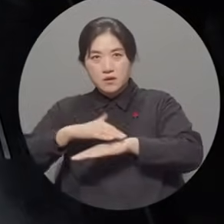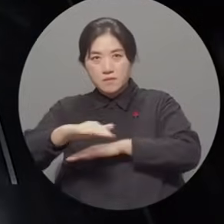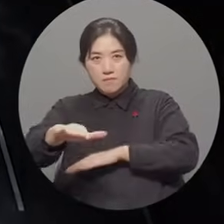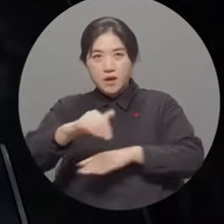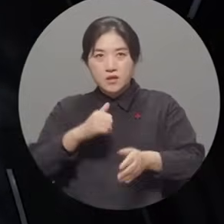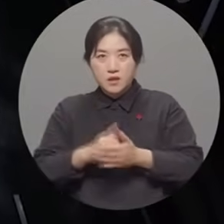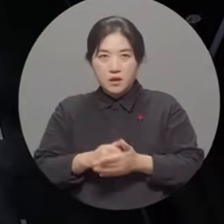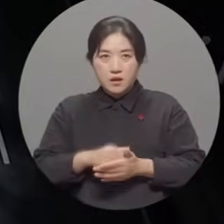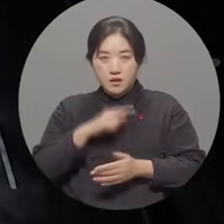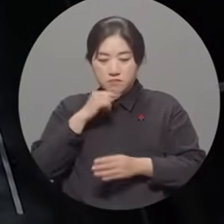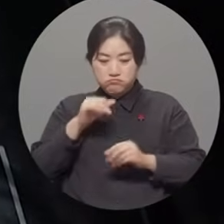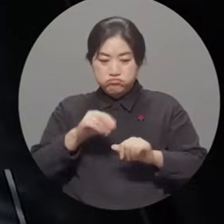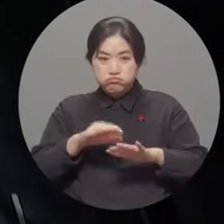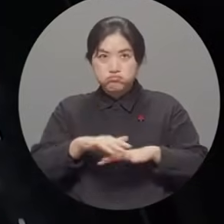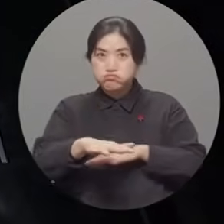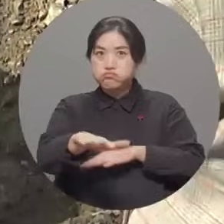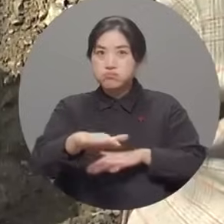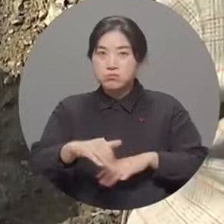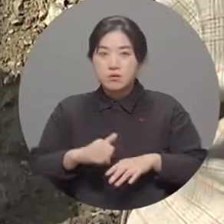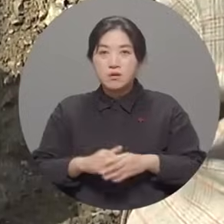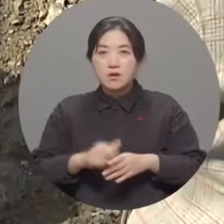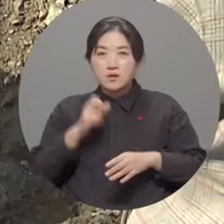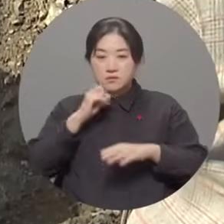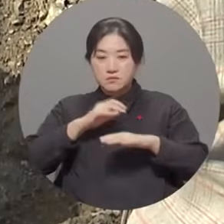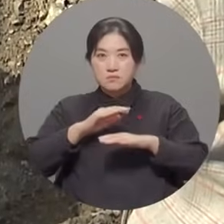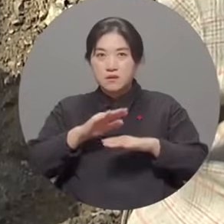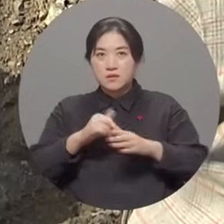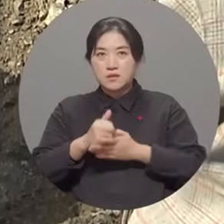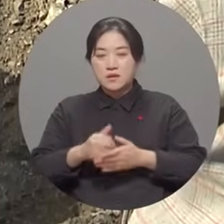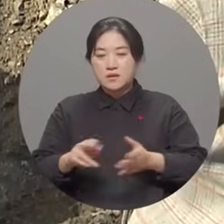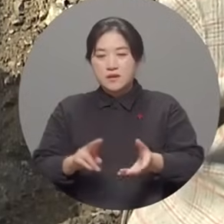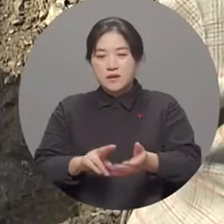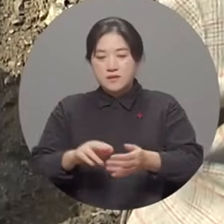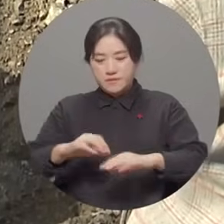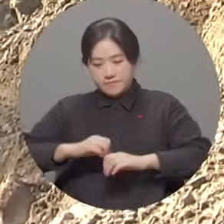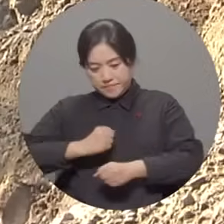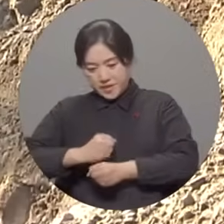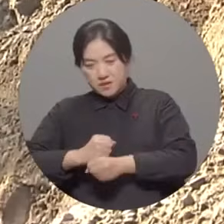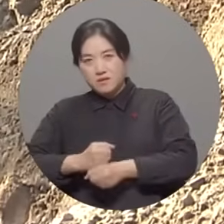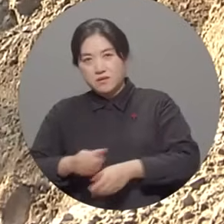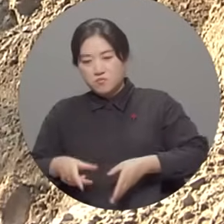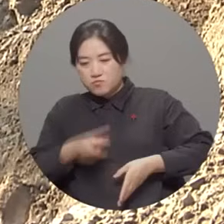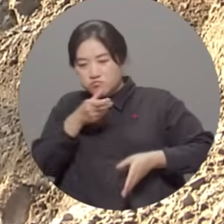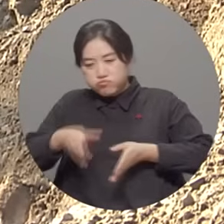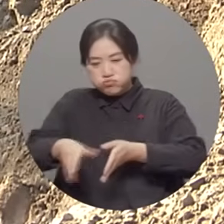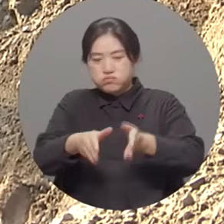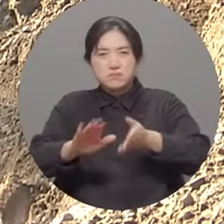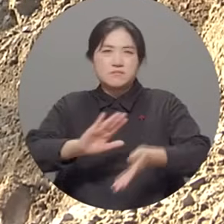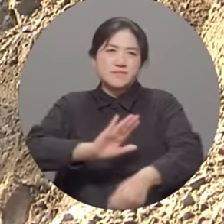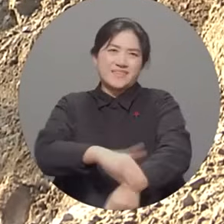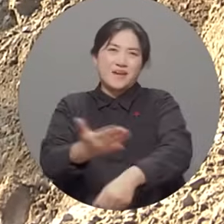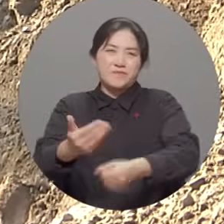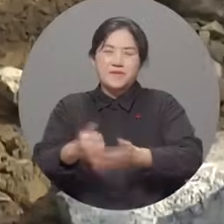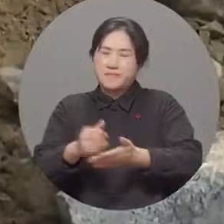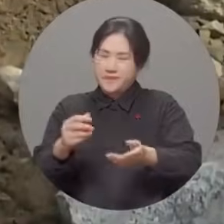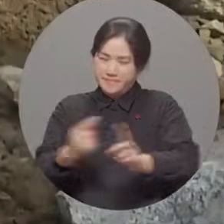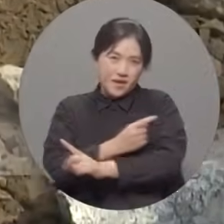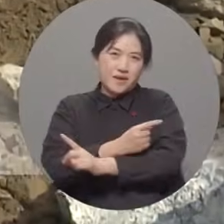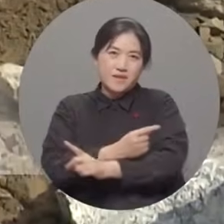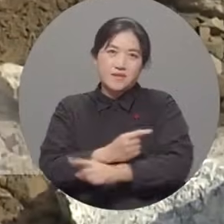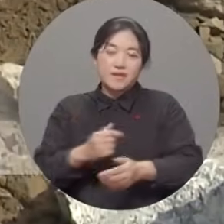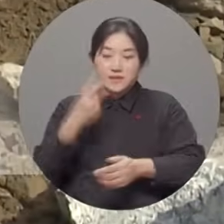아닌 뻘건 흙으로 덮여 있습니다. 잘못 매설된 배수관 위치를 바로잡는 공사가 진행되고 있는 겁니다.